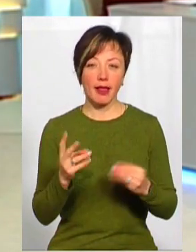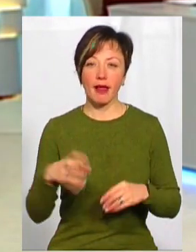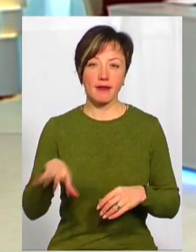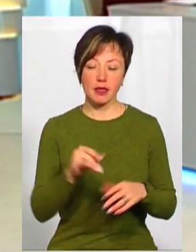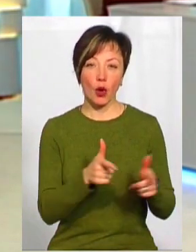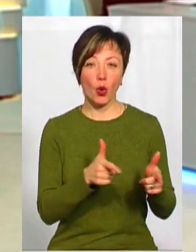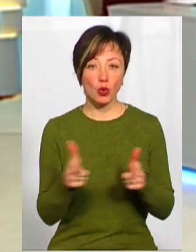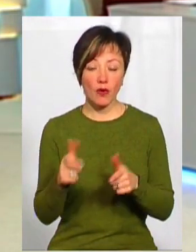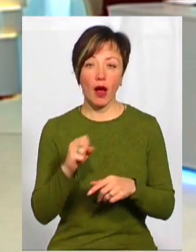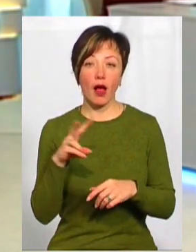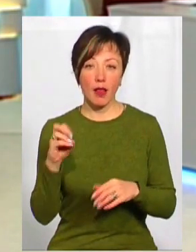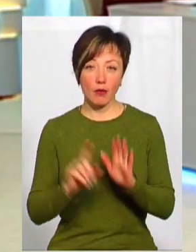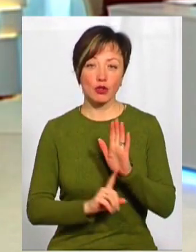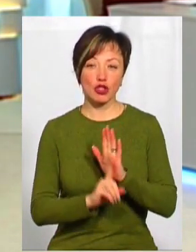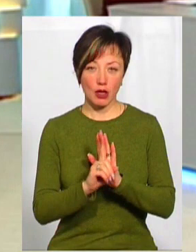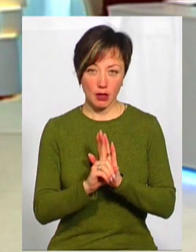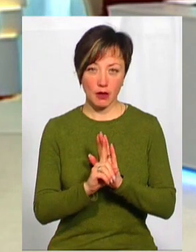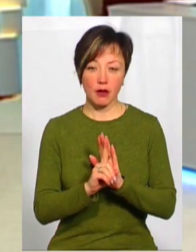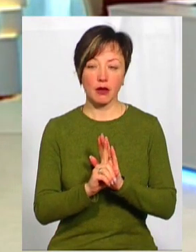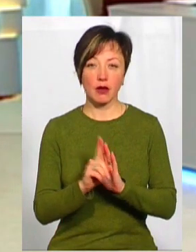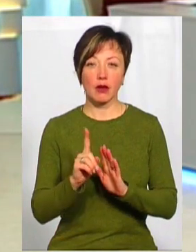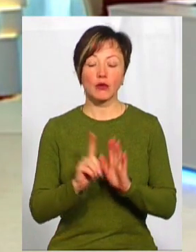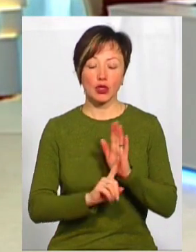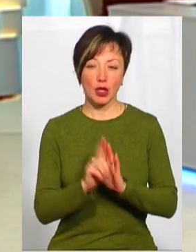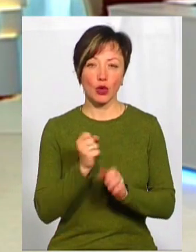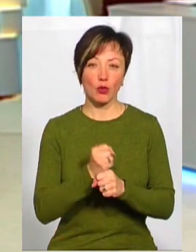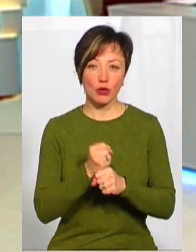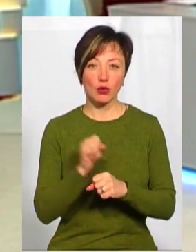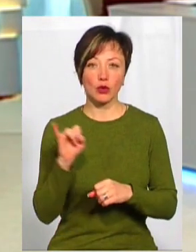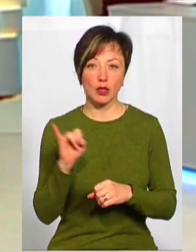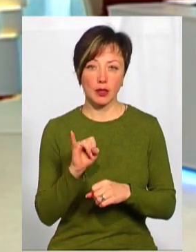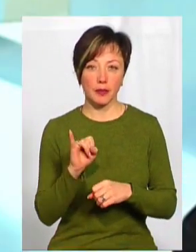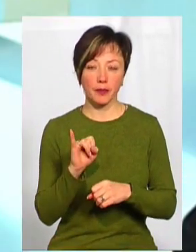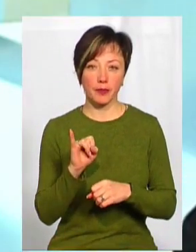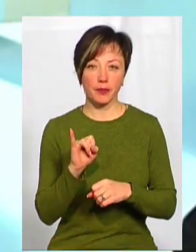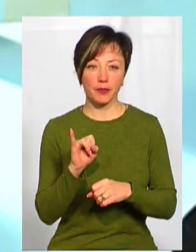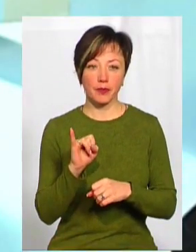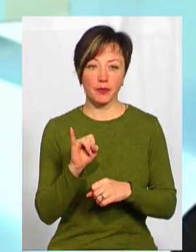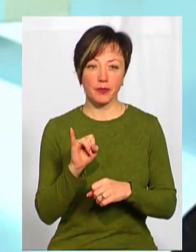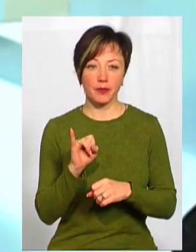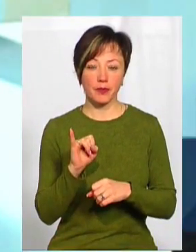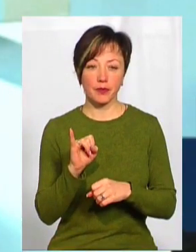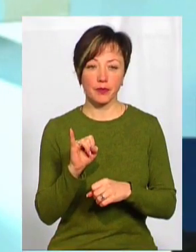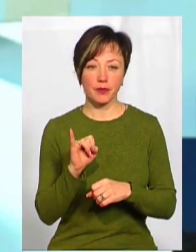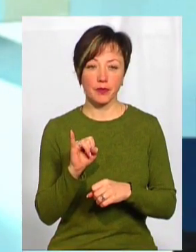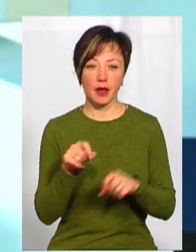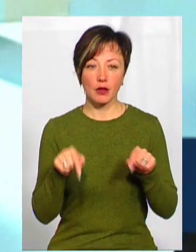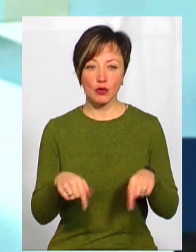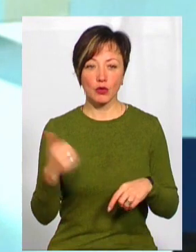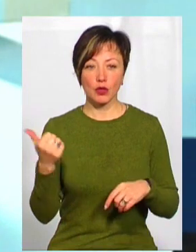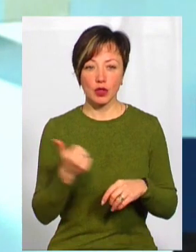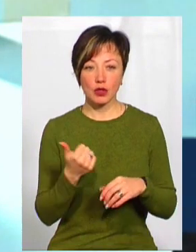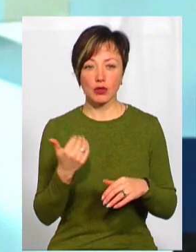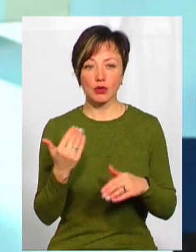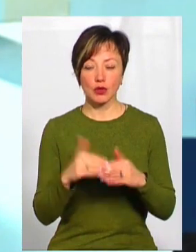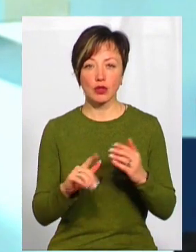всі готові, але почали. Вони розпочали цю роботу і буквально на цьому тижні